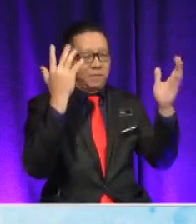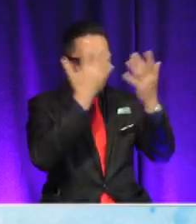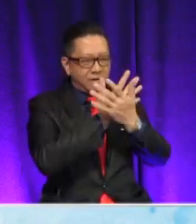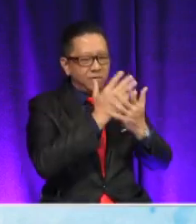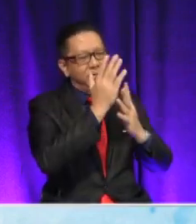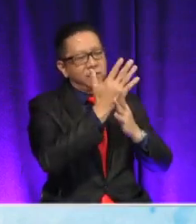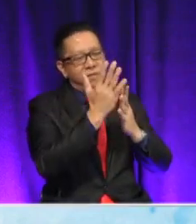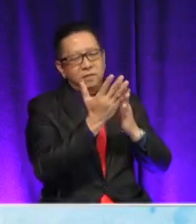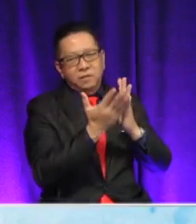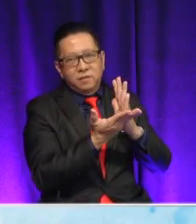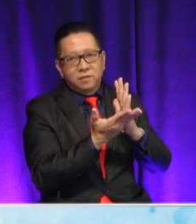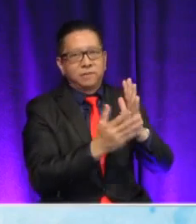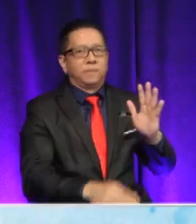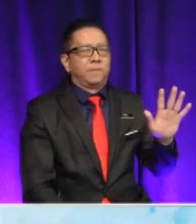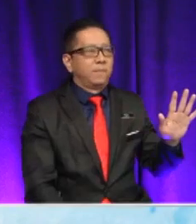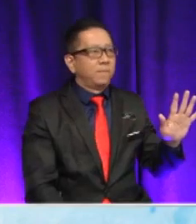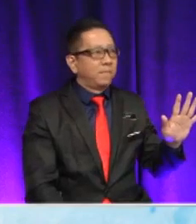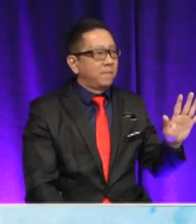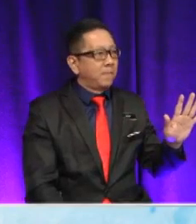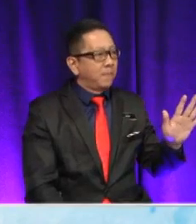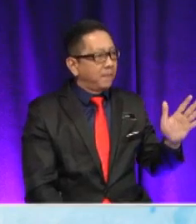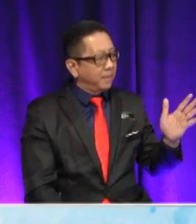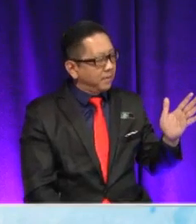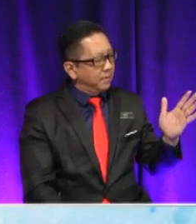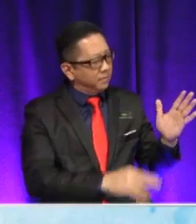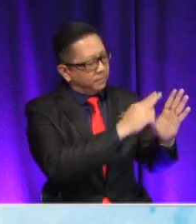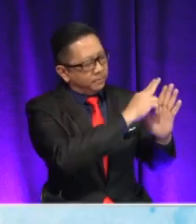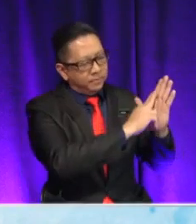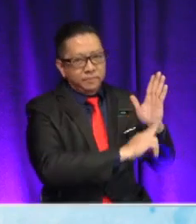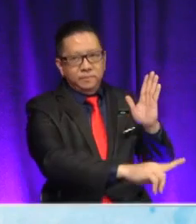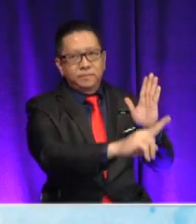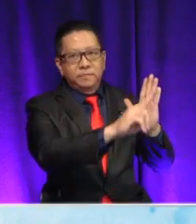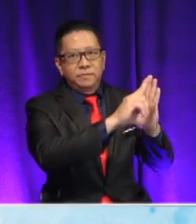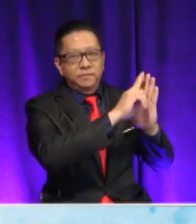sambil itu kalau ada yang cunguk-cumuk tuh kita betulkan